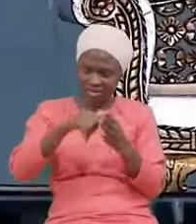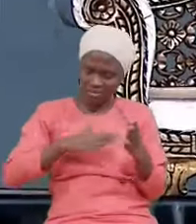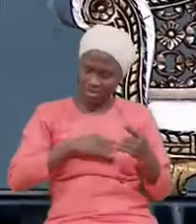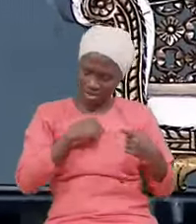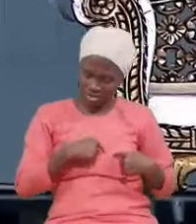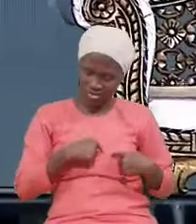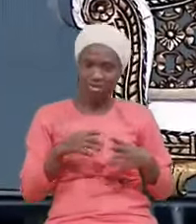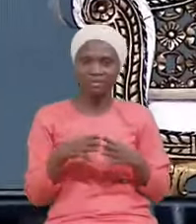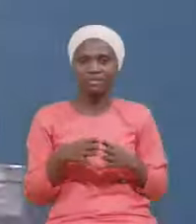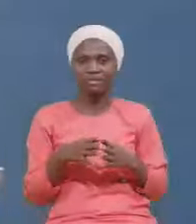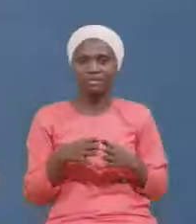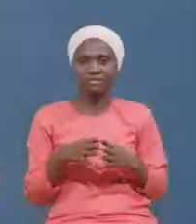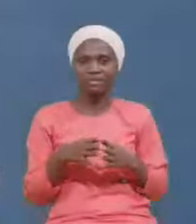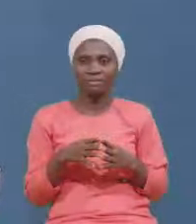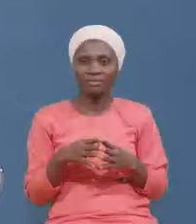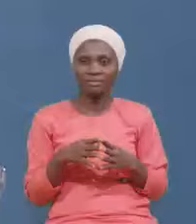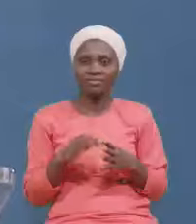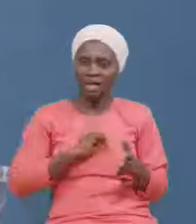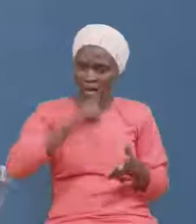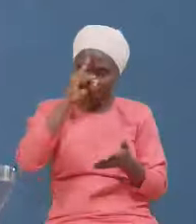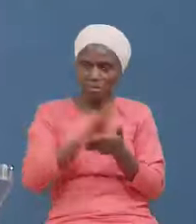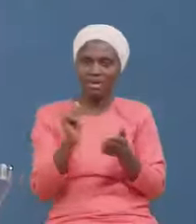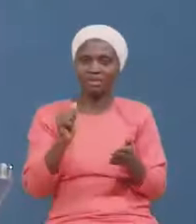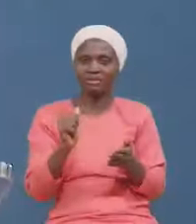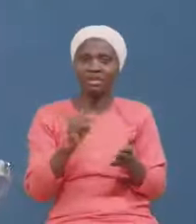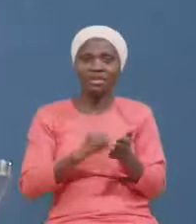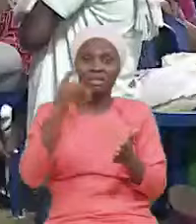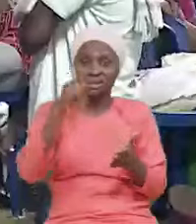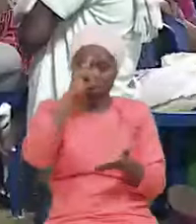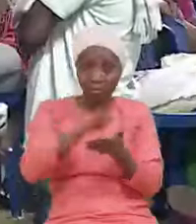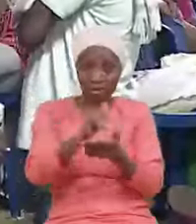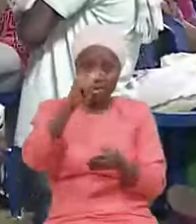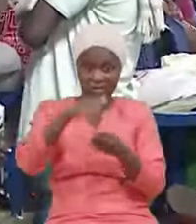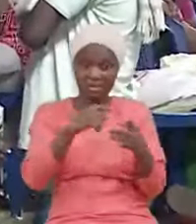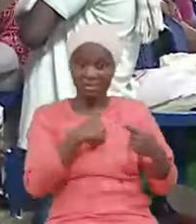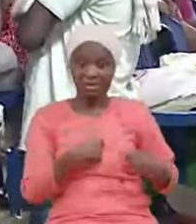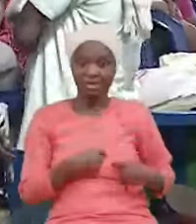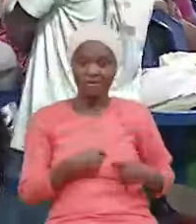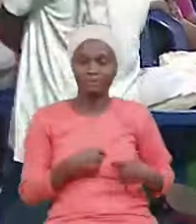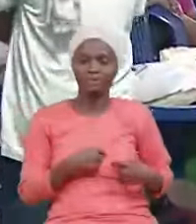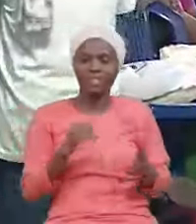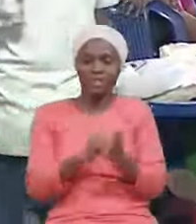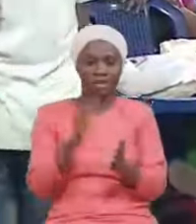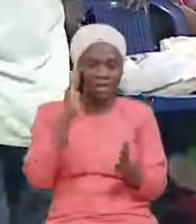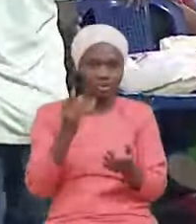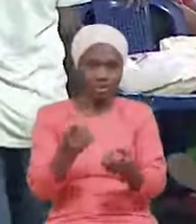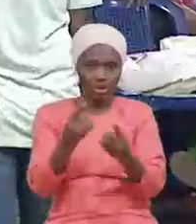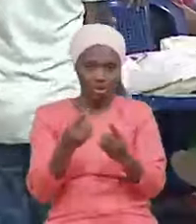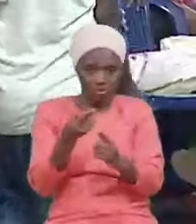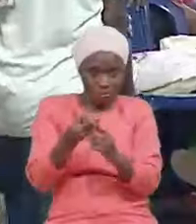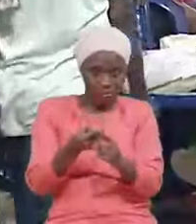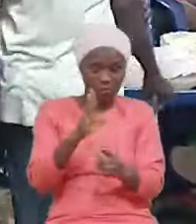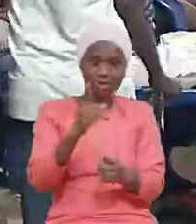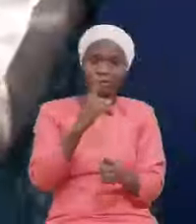నా హృదయములో నేను విశ్వసిస్తున్నాను what he believes in the heart ఆయన హృదయములో విశ్వసిస్తే will come out of his mouth అది